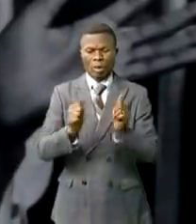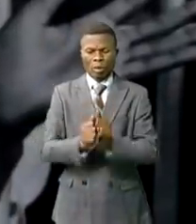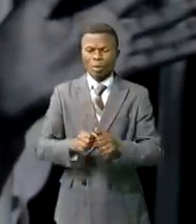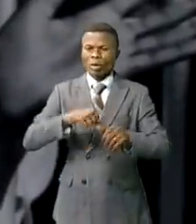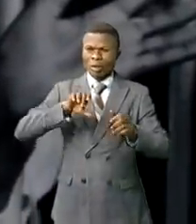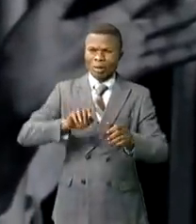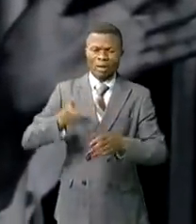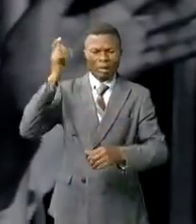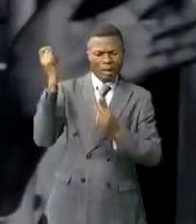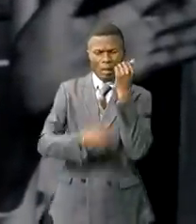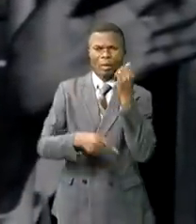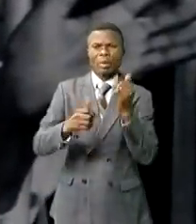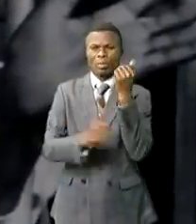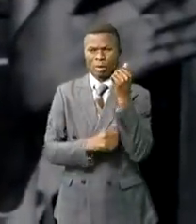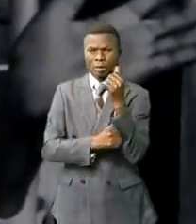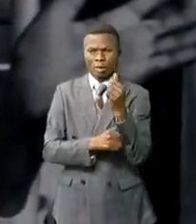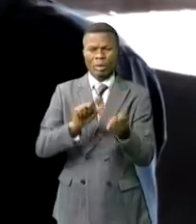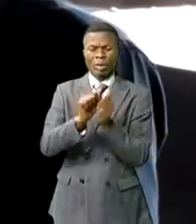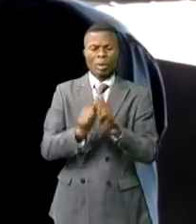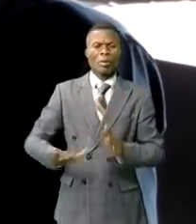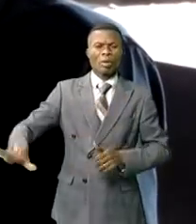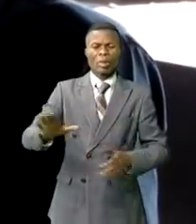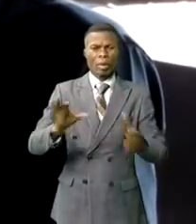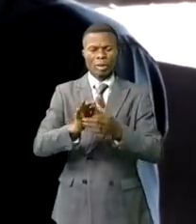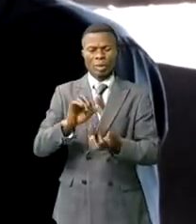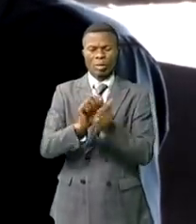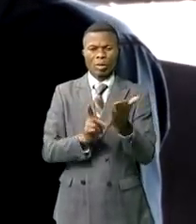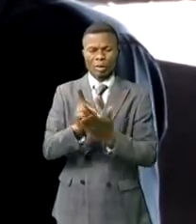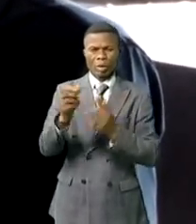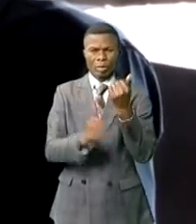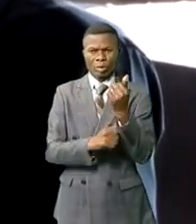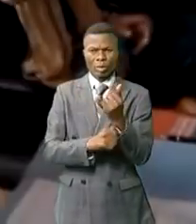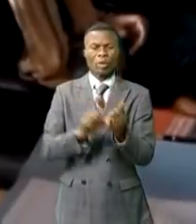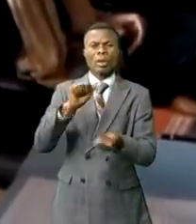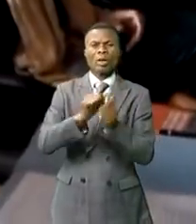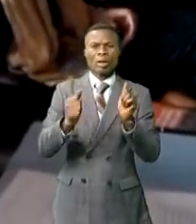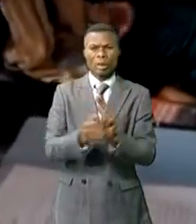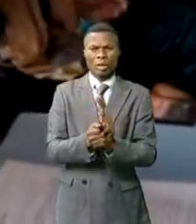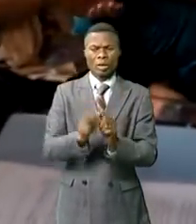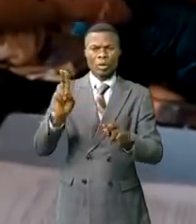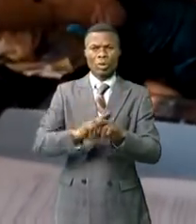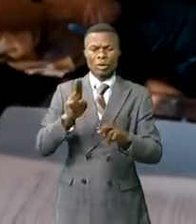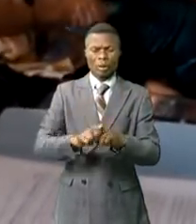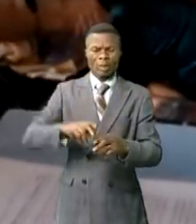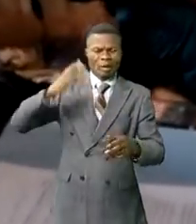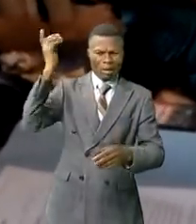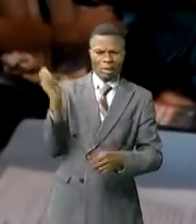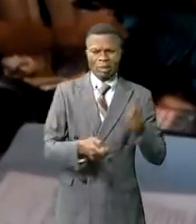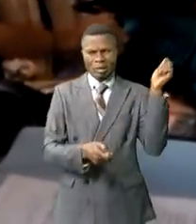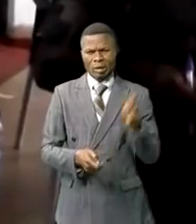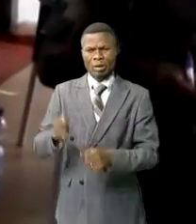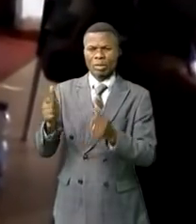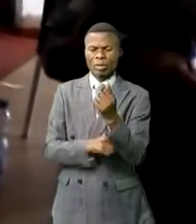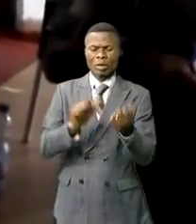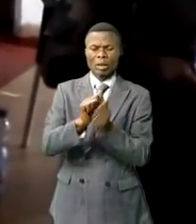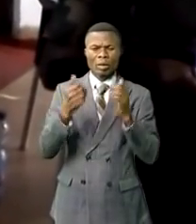la politique de diligence voulue par les Nations Unies en matière des droits de l'homme, les conséquences de l'usage de la torture et incidences sur le